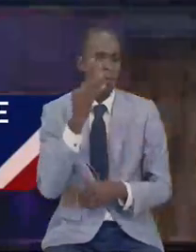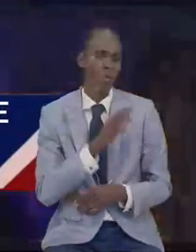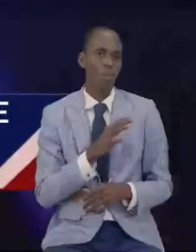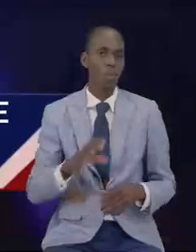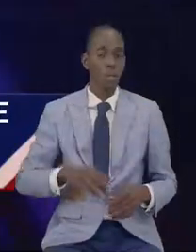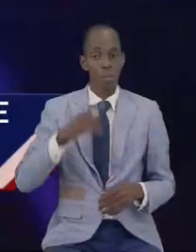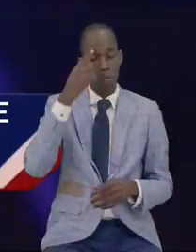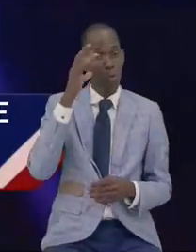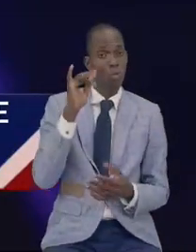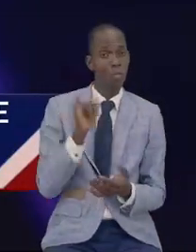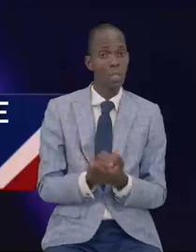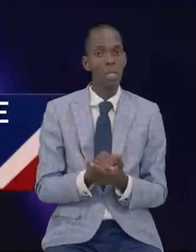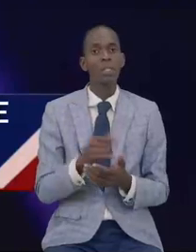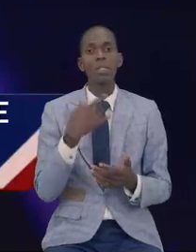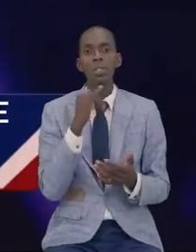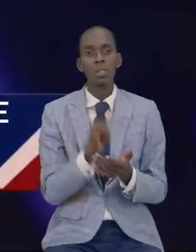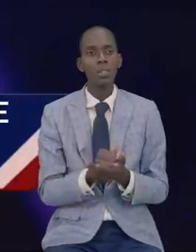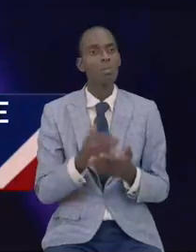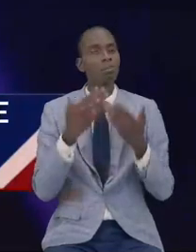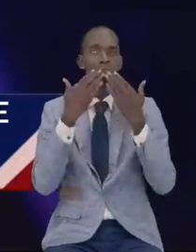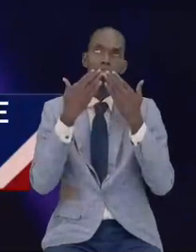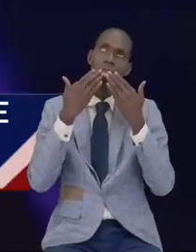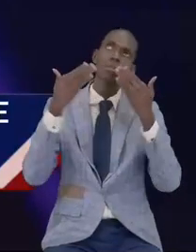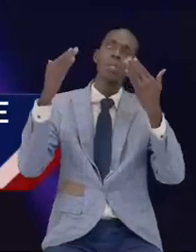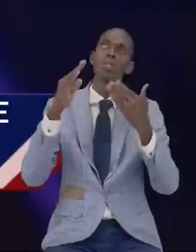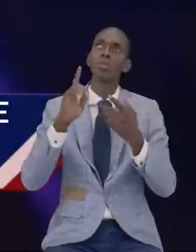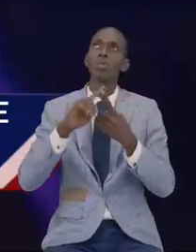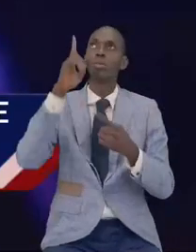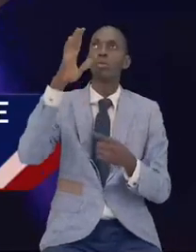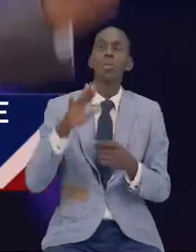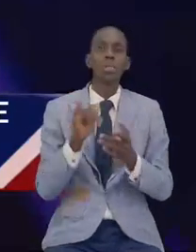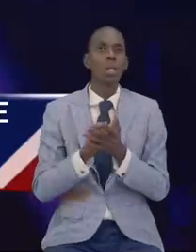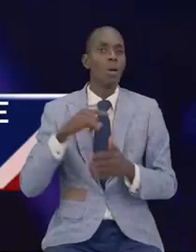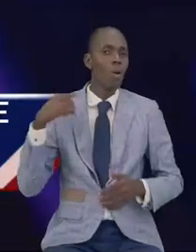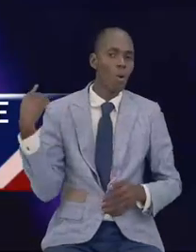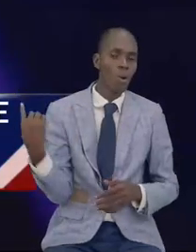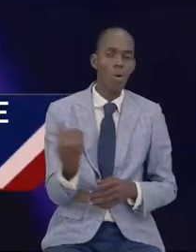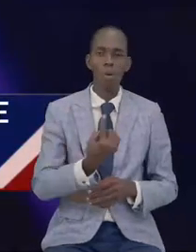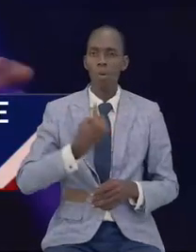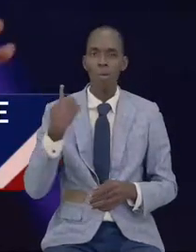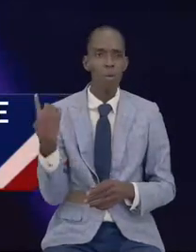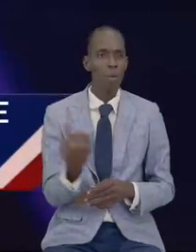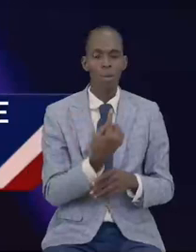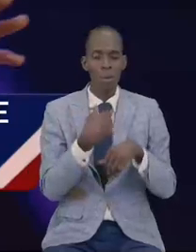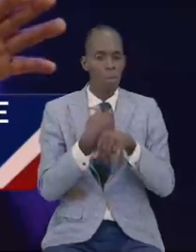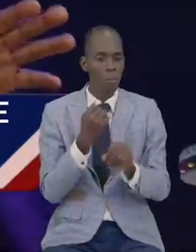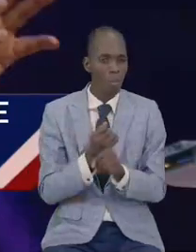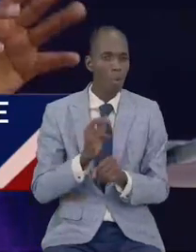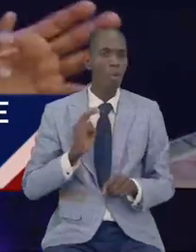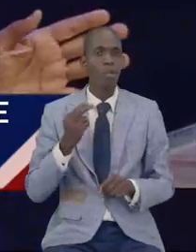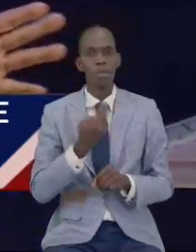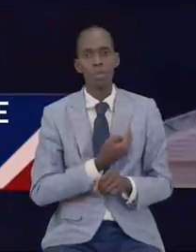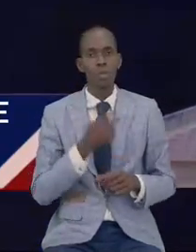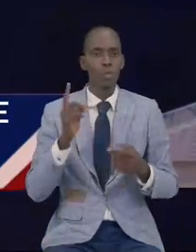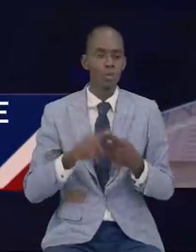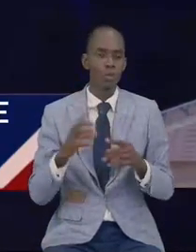croyants. Ils avaient la connaissance de Christ. Grâce soit rendue à Dieu qui nous fait toujours, toujours triompher